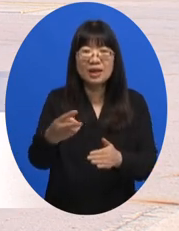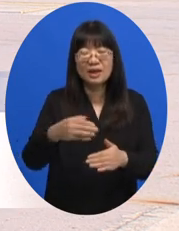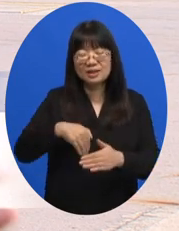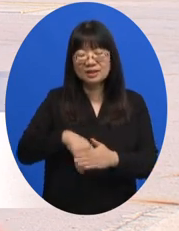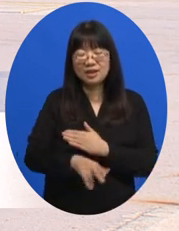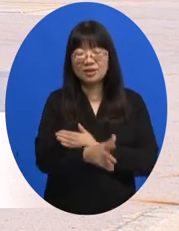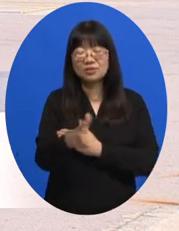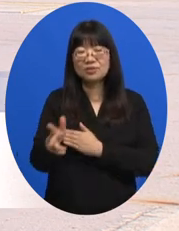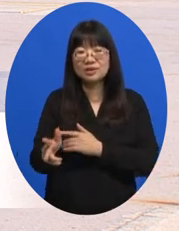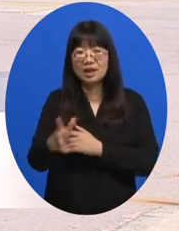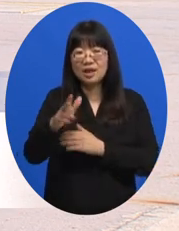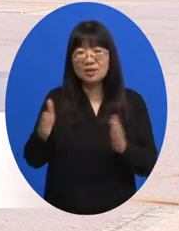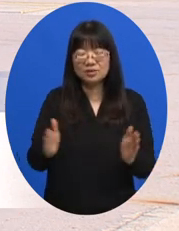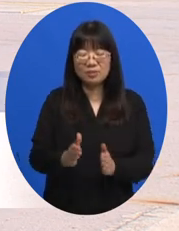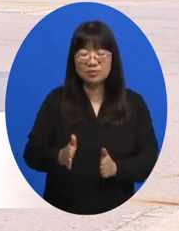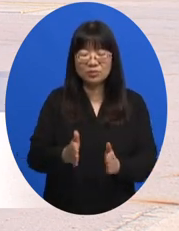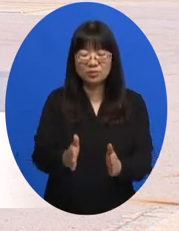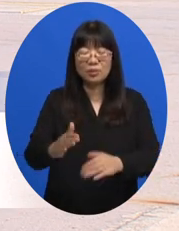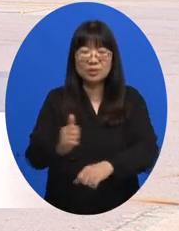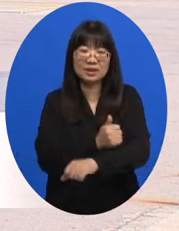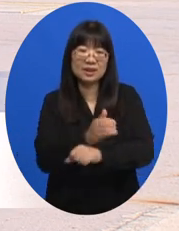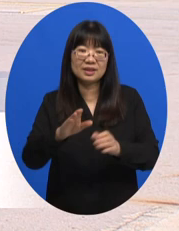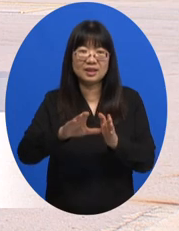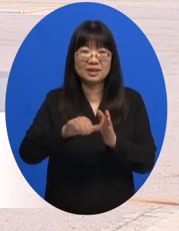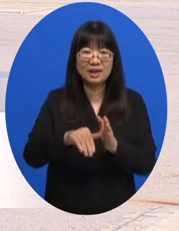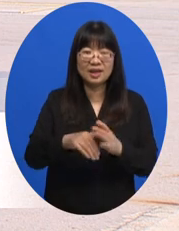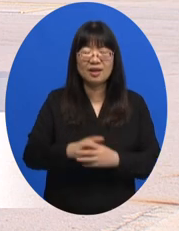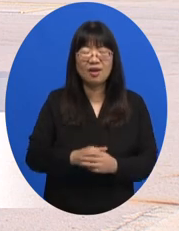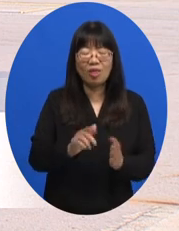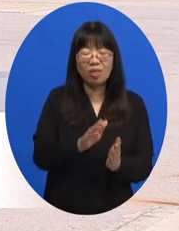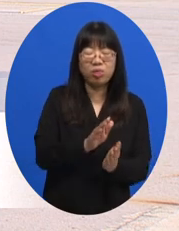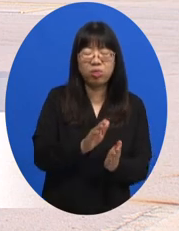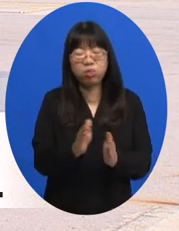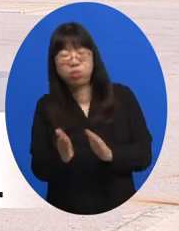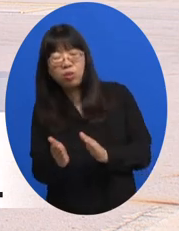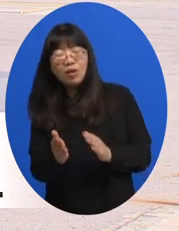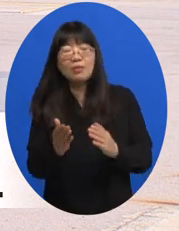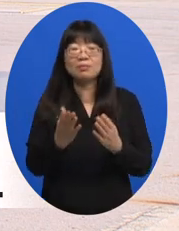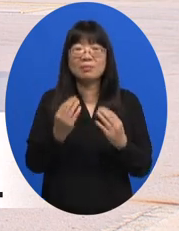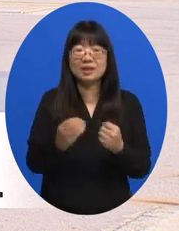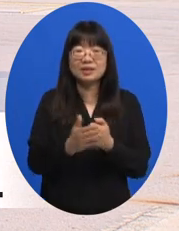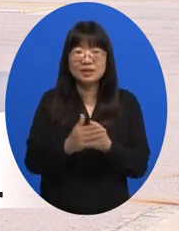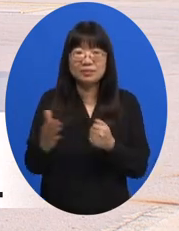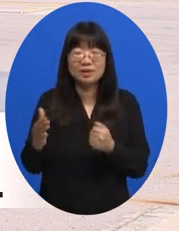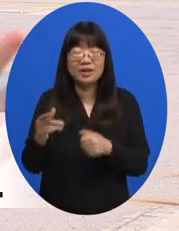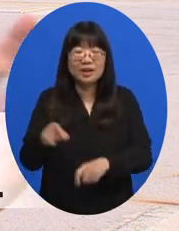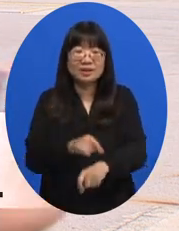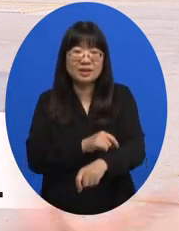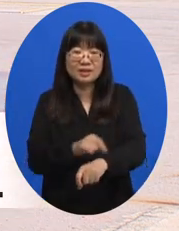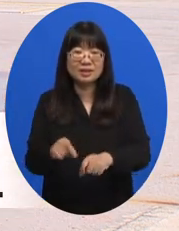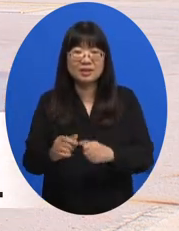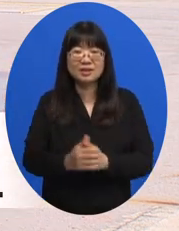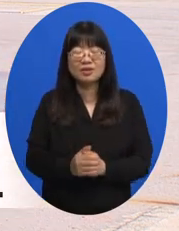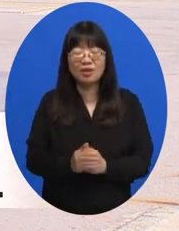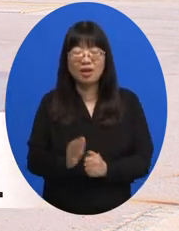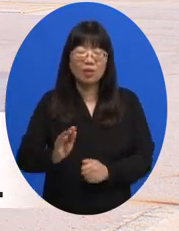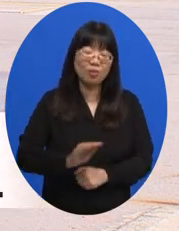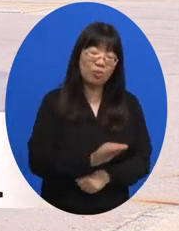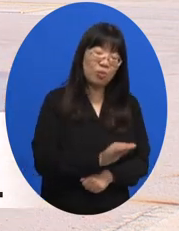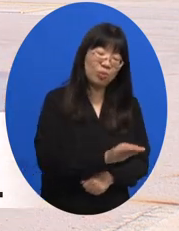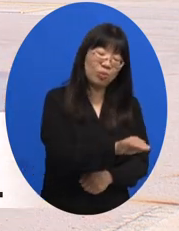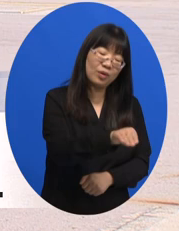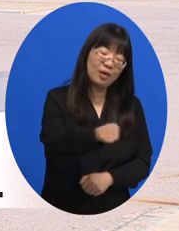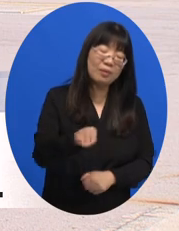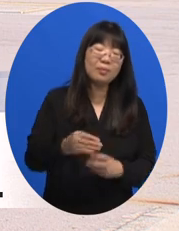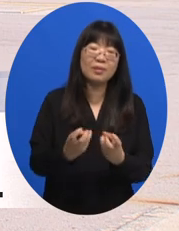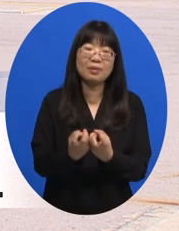이제 좁은 도로에서 다닐 때 이제 밸런스 못 잡고 넘어지는 경우가 많거든요. 그리고 특히나 저속에서 유턴하는 방법, 그리고